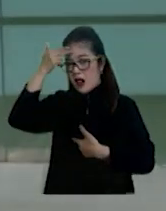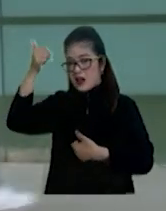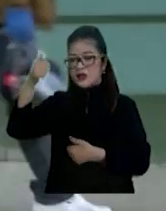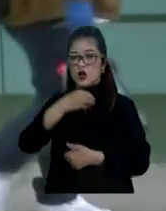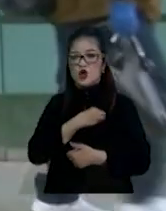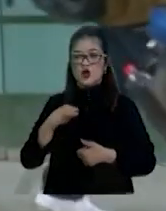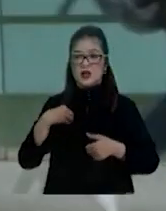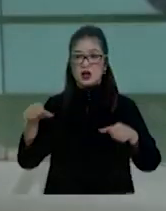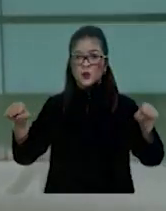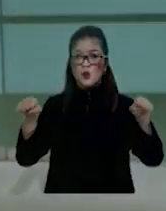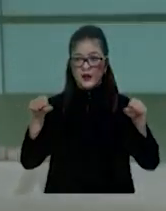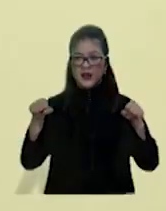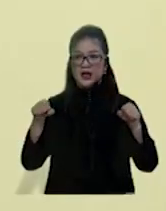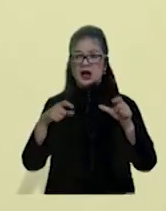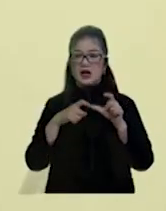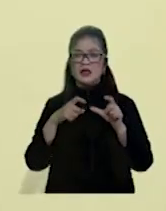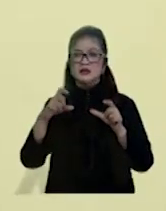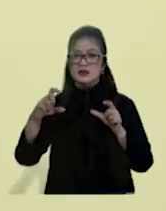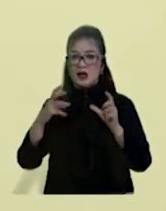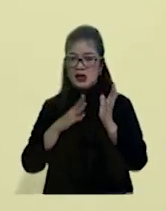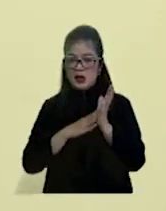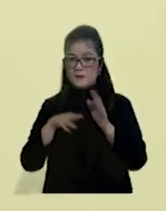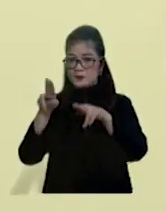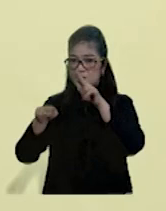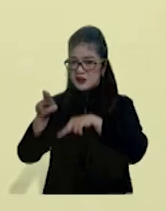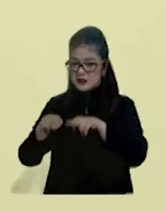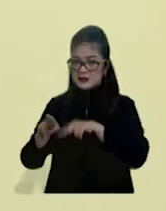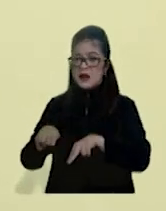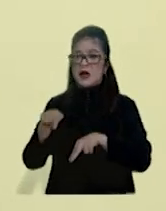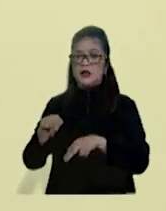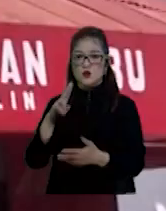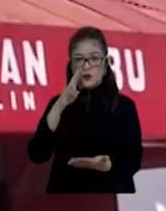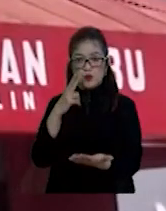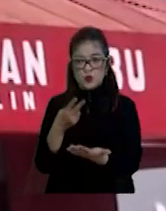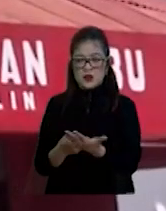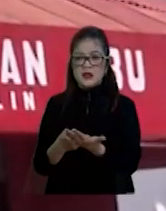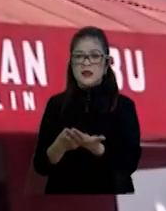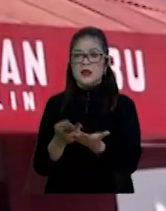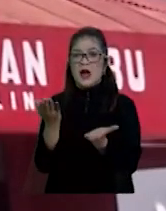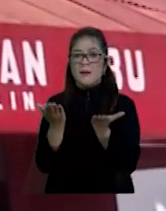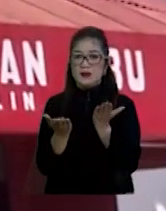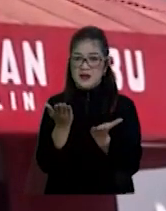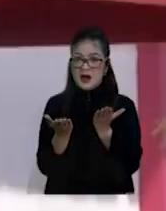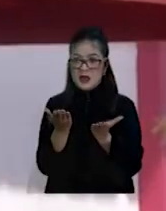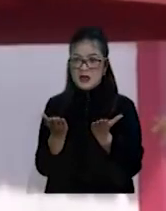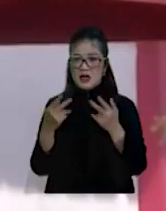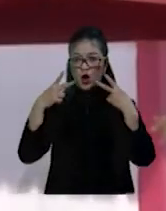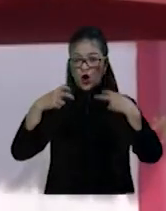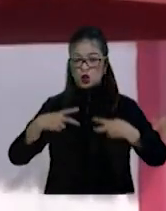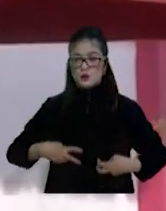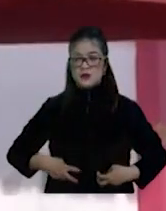Indonesia dan RSCM untuk melakukan pendalaman demi mencocokkan bukti material yang ditemukan di lapangan dengan otopsi jenazah